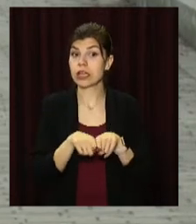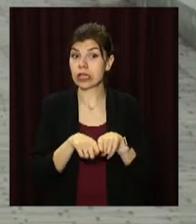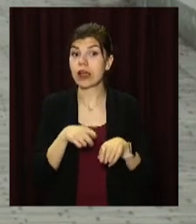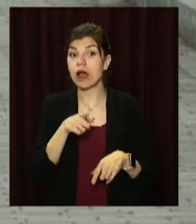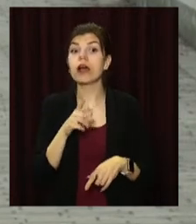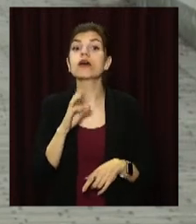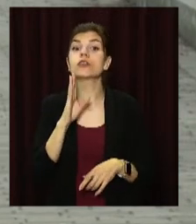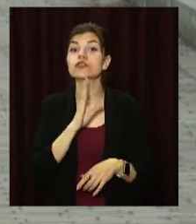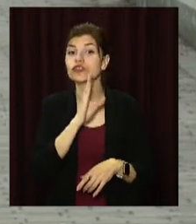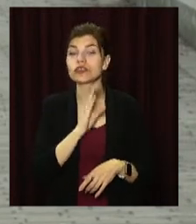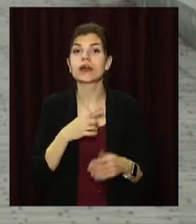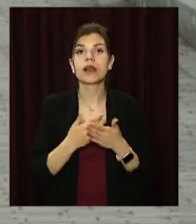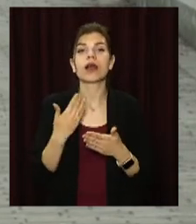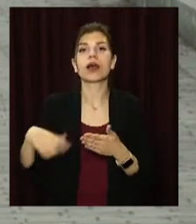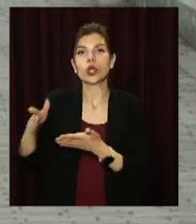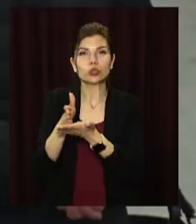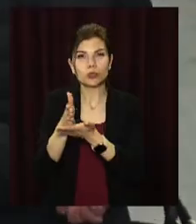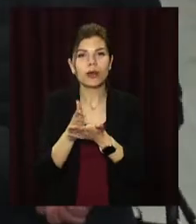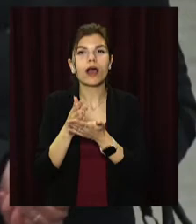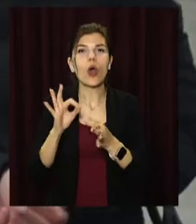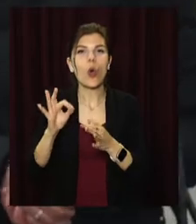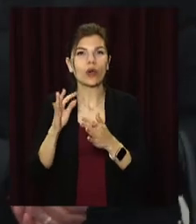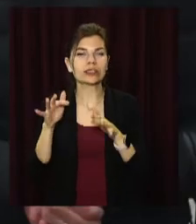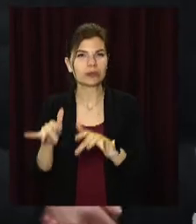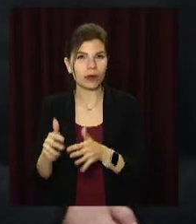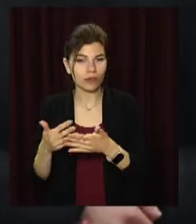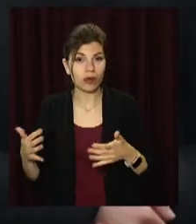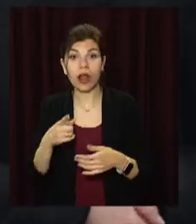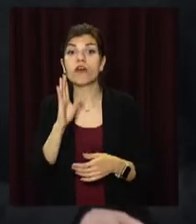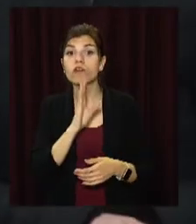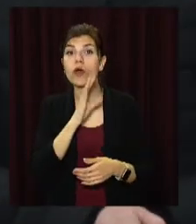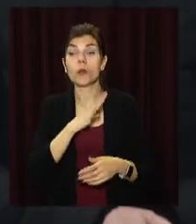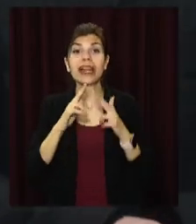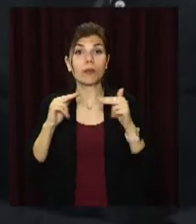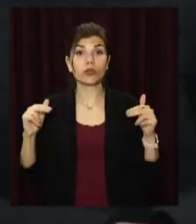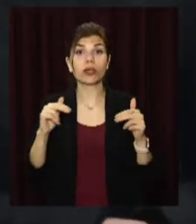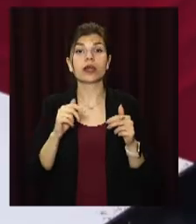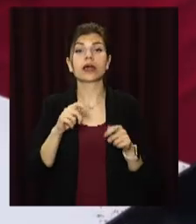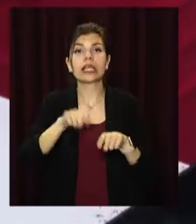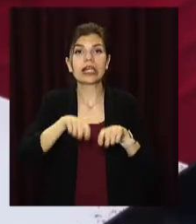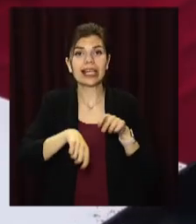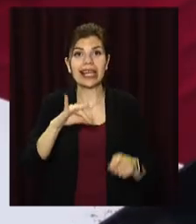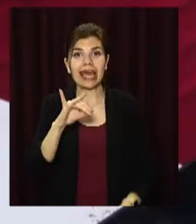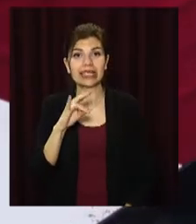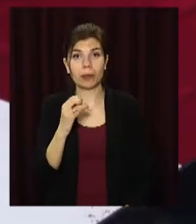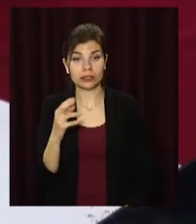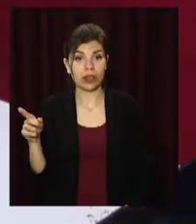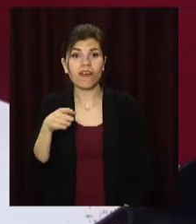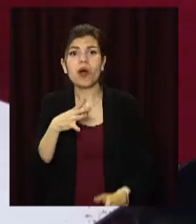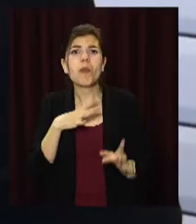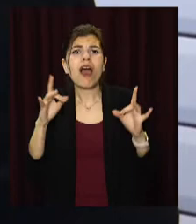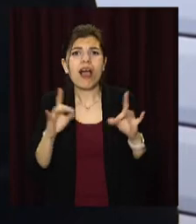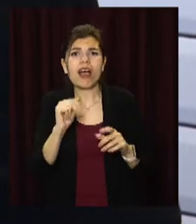міську інспекцію з праці підприємиця Олена. Вона перша з тих, кому дніпровські інспектори виписали штраф. Жінка має невеличкий